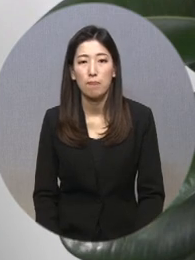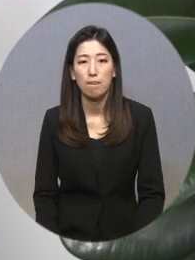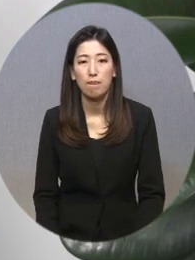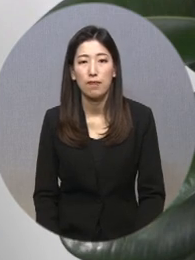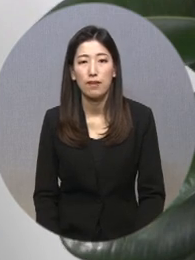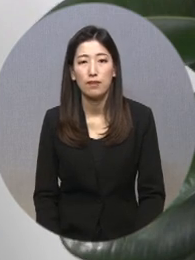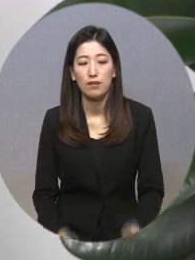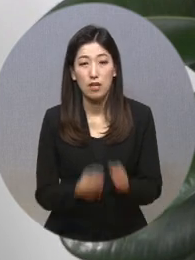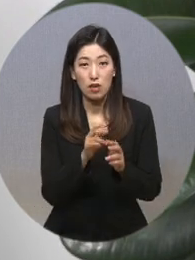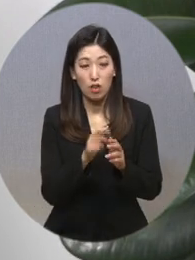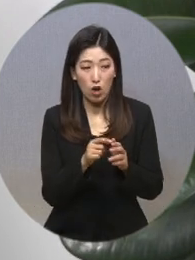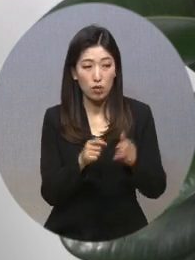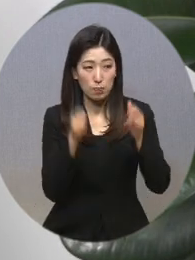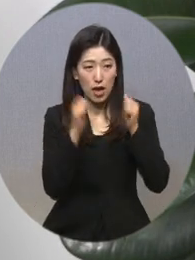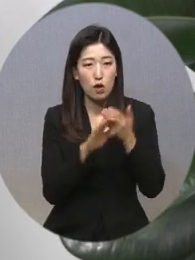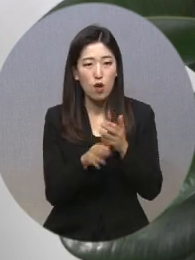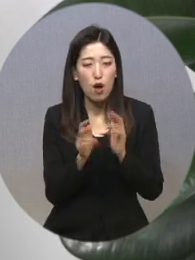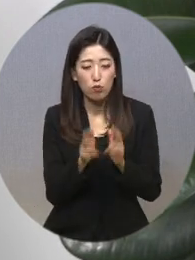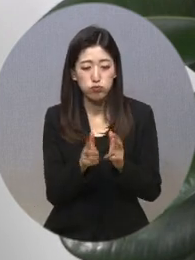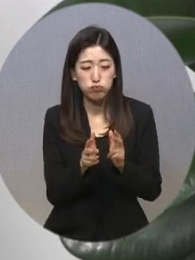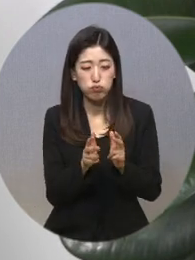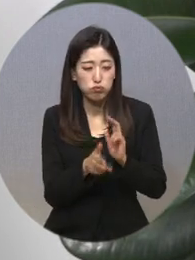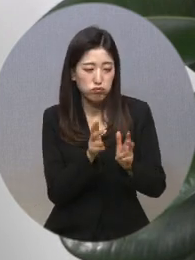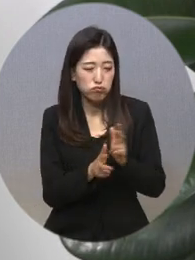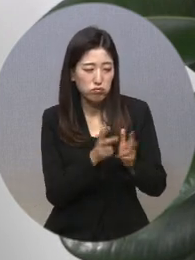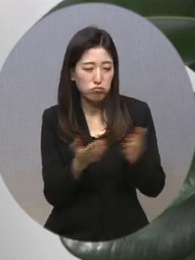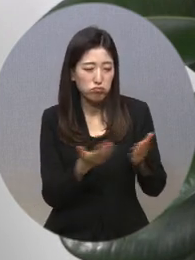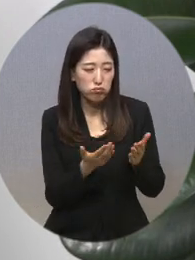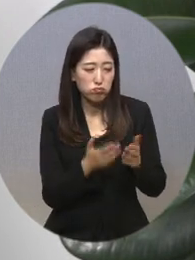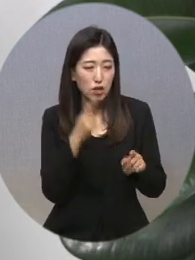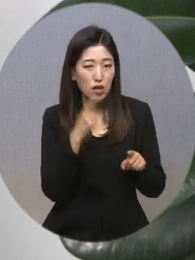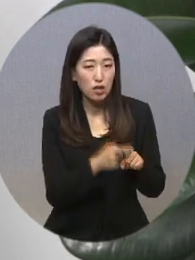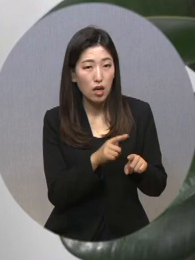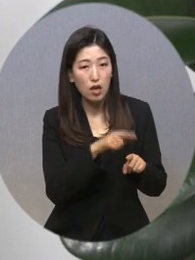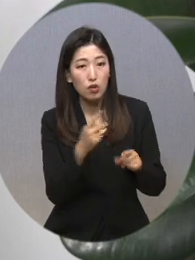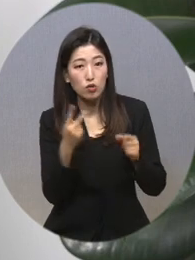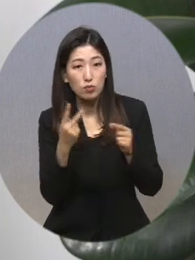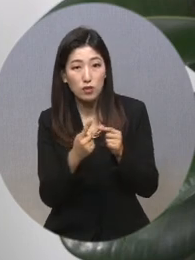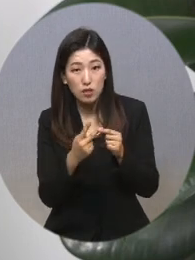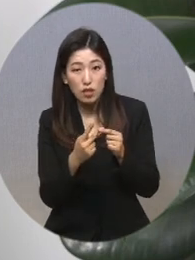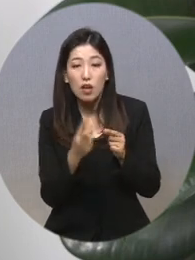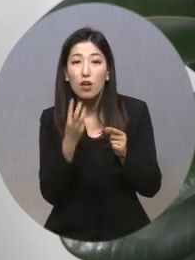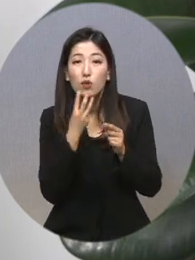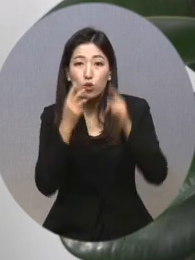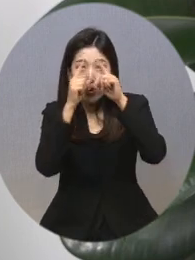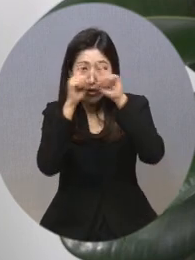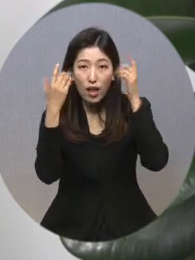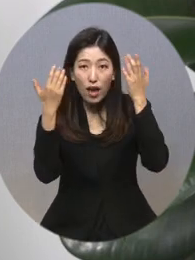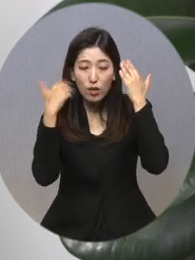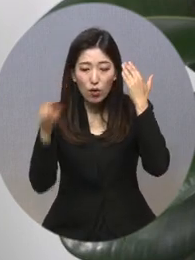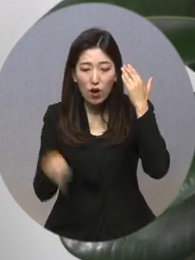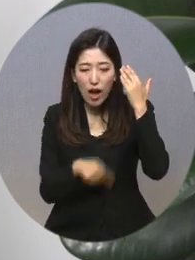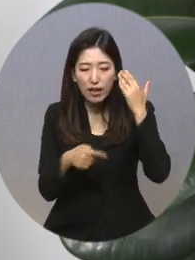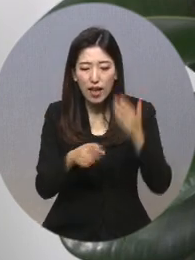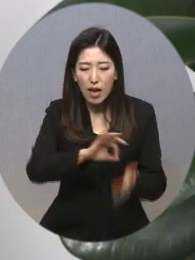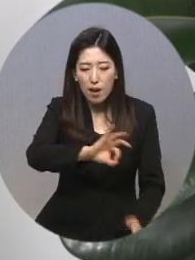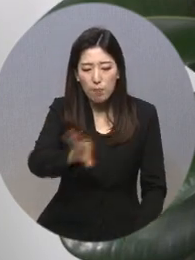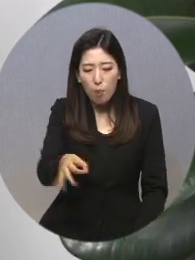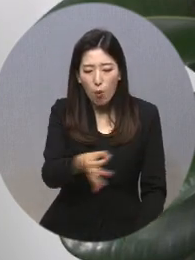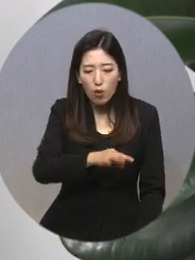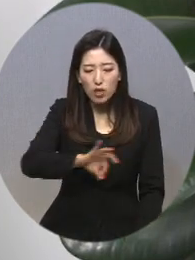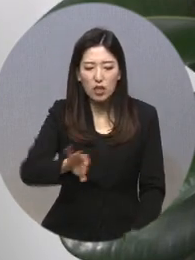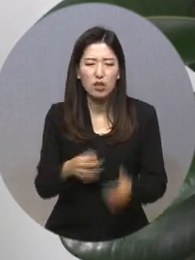공장에 취업을 했다가 두 번째로 선택한 직장이 서울대학교 보일러실이었습니다. 그런데 공장